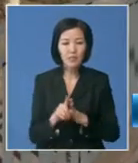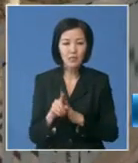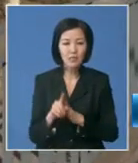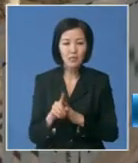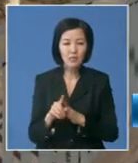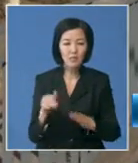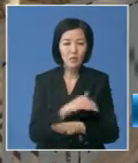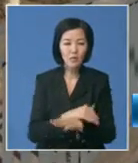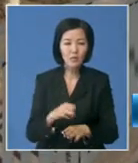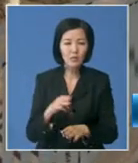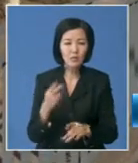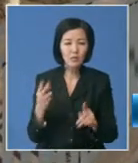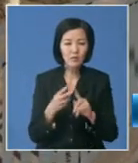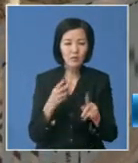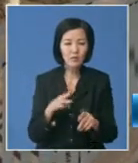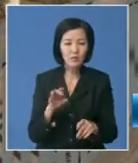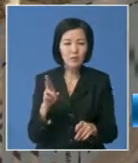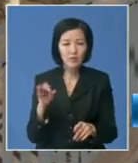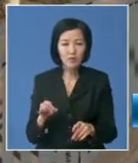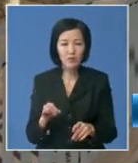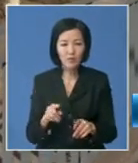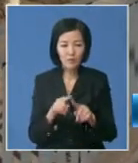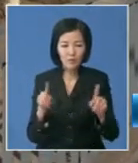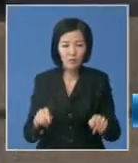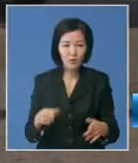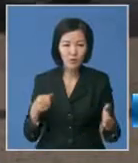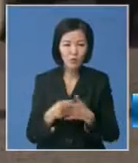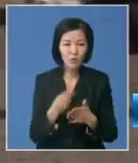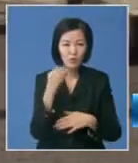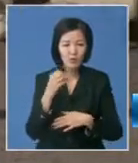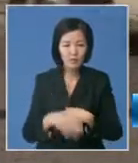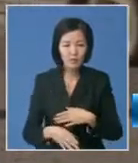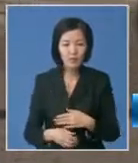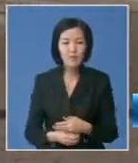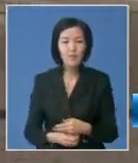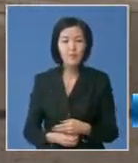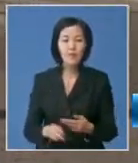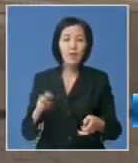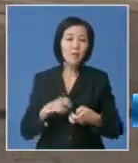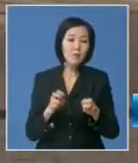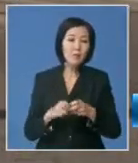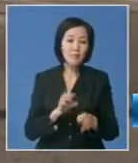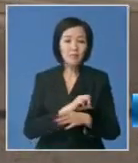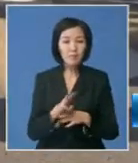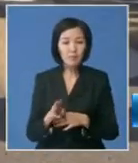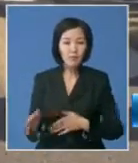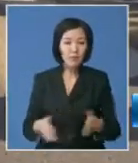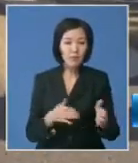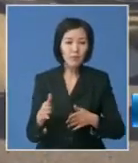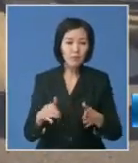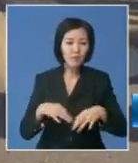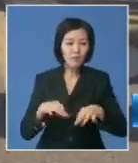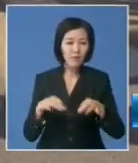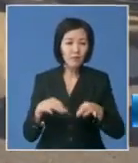этой улице дек 2 микрорайона надписи будут наноситься до центра проблемы обеспечения безопасности дорожного движения с